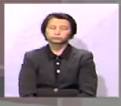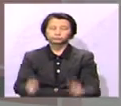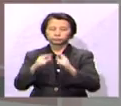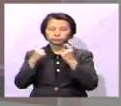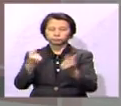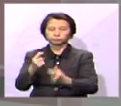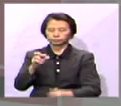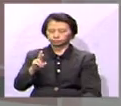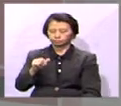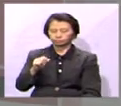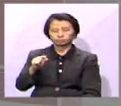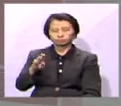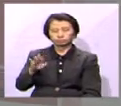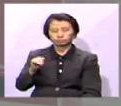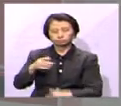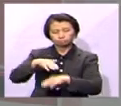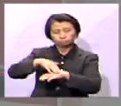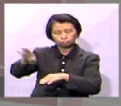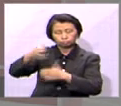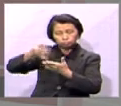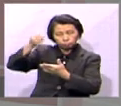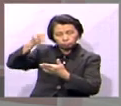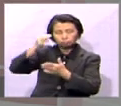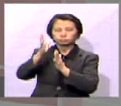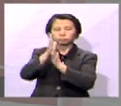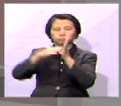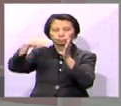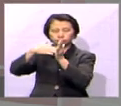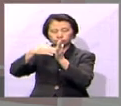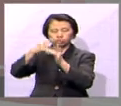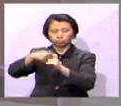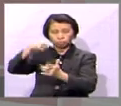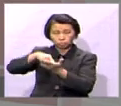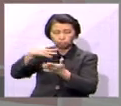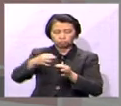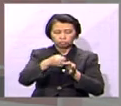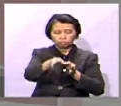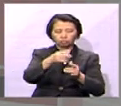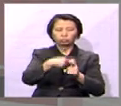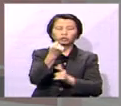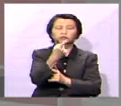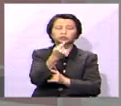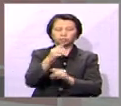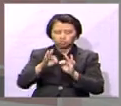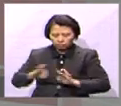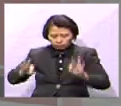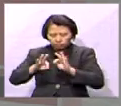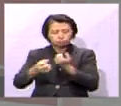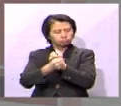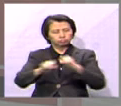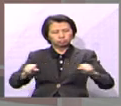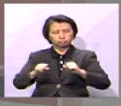skuad rugby kebangsaan akan dihantar menimba ilmu di New Zealand bulan Februari ini selepas ditangguhkan November lalu ia penting sebagai persiapan